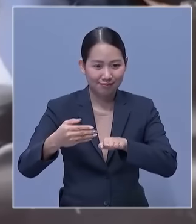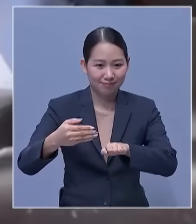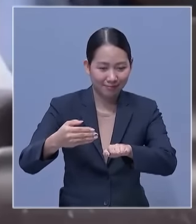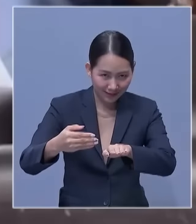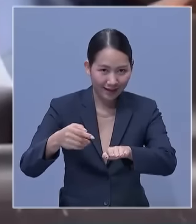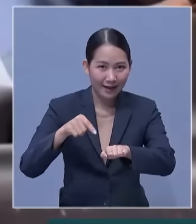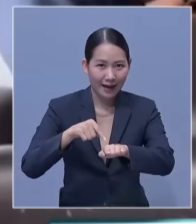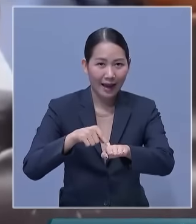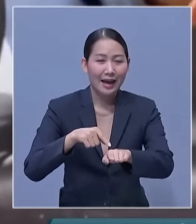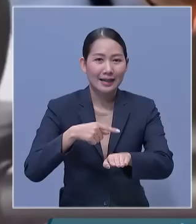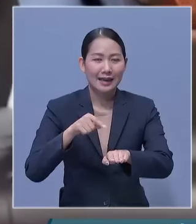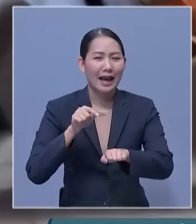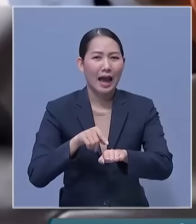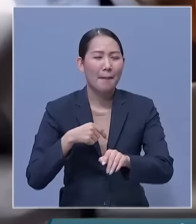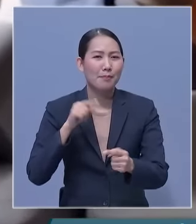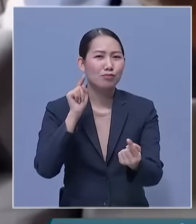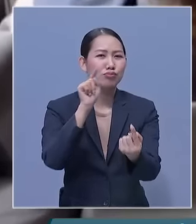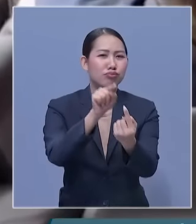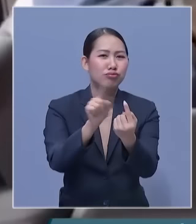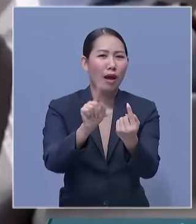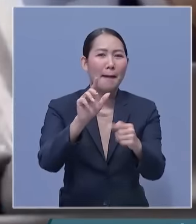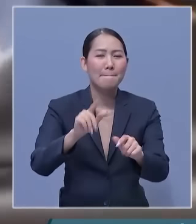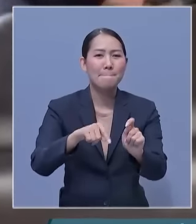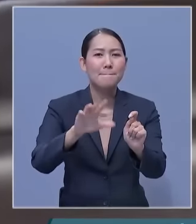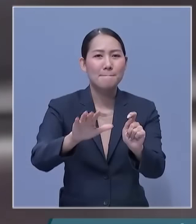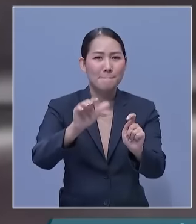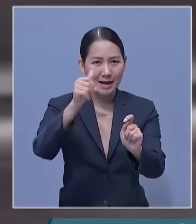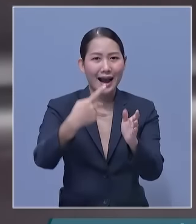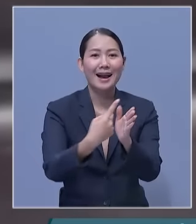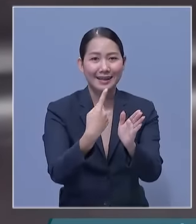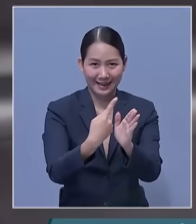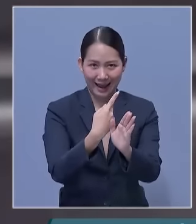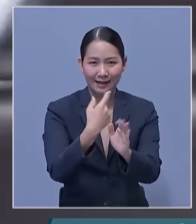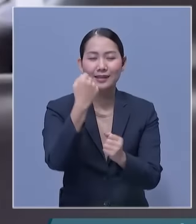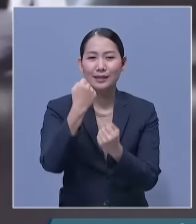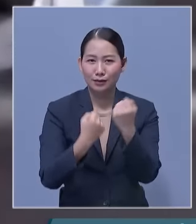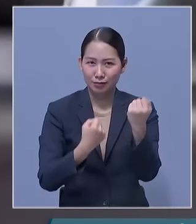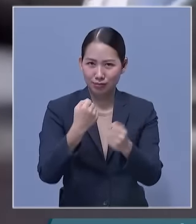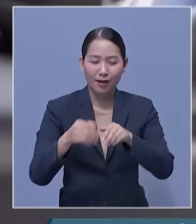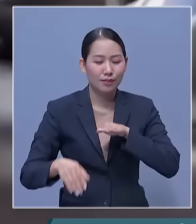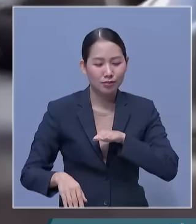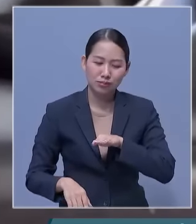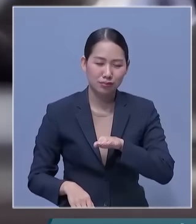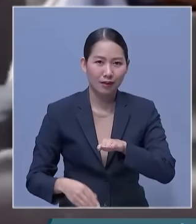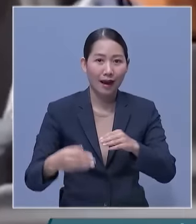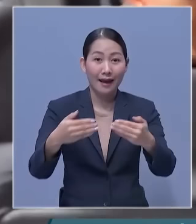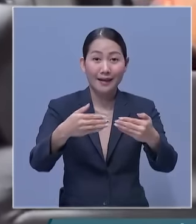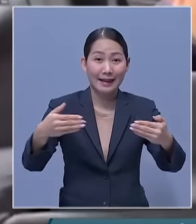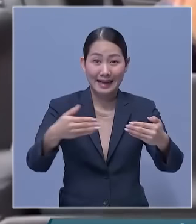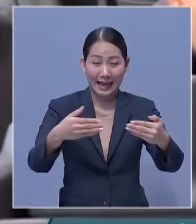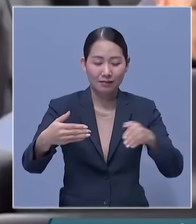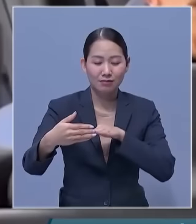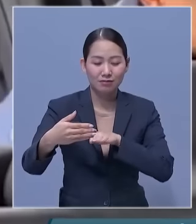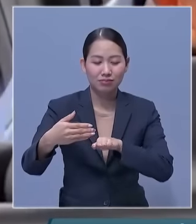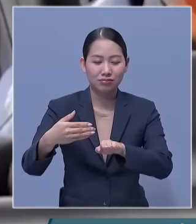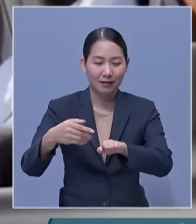มุ่งหน้าเข้าตัวอำเภอเมืองกาญจนบุรีนะครับจังหวะที่รถคันนี้กำลังจะขับผ่านด่านตรวจไปเนี่ยจู่ๆคุณจอย